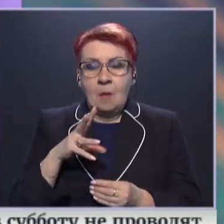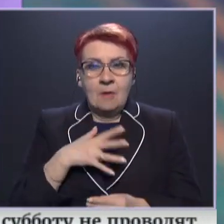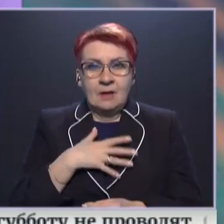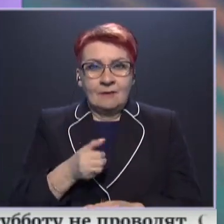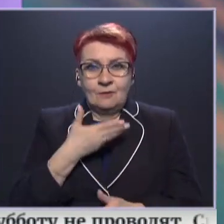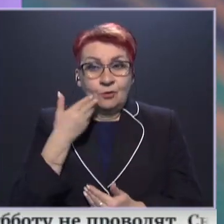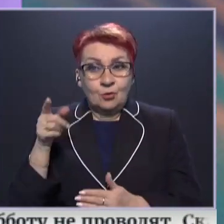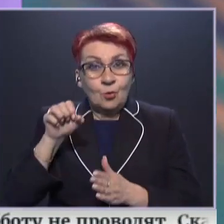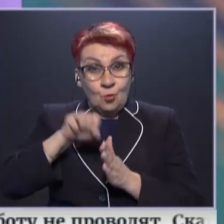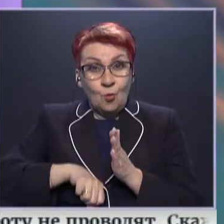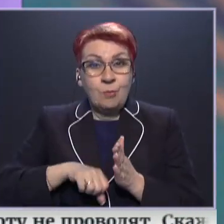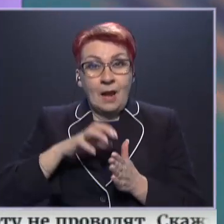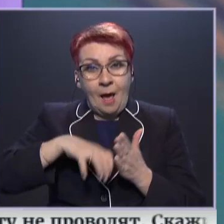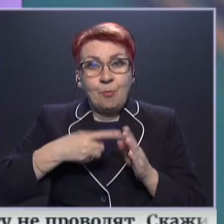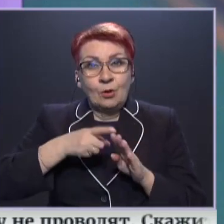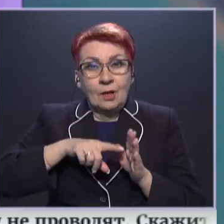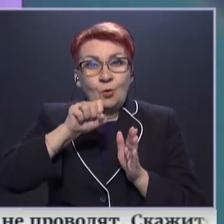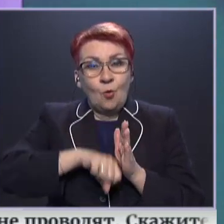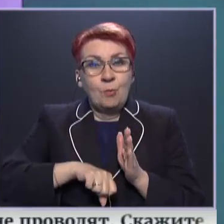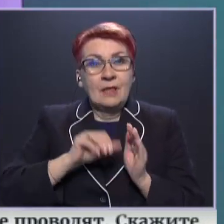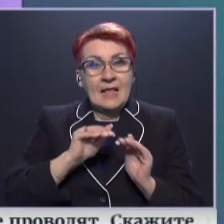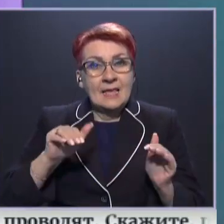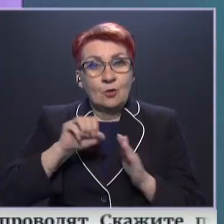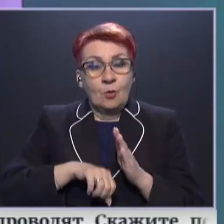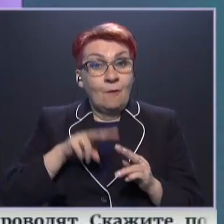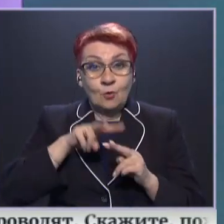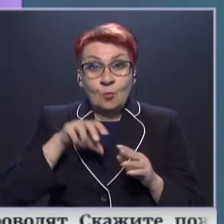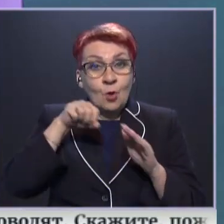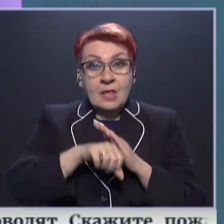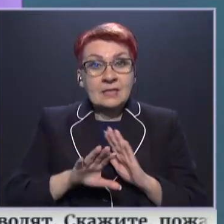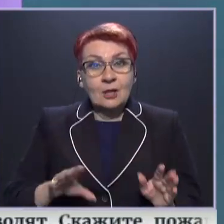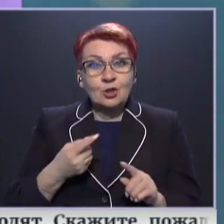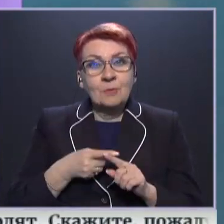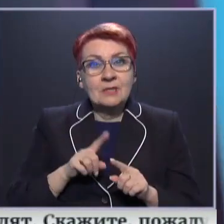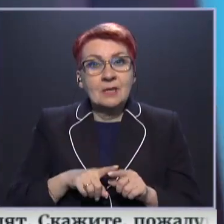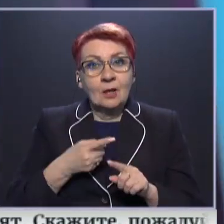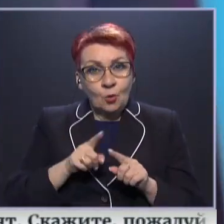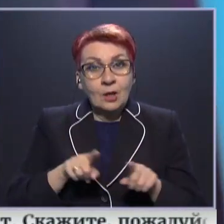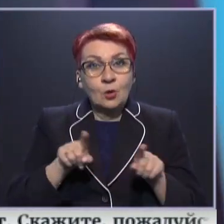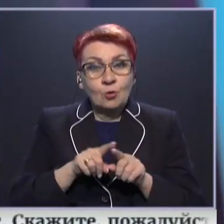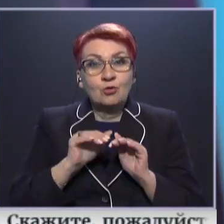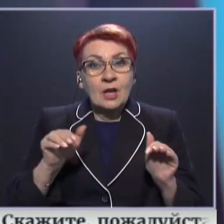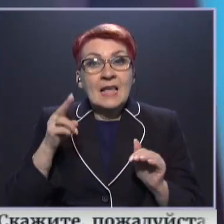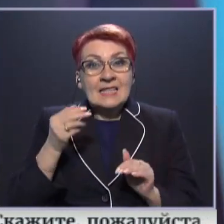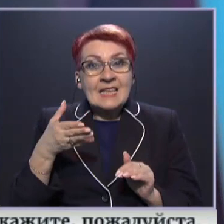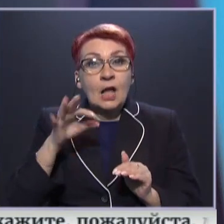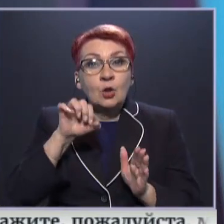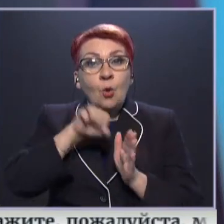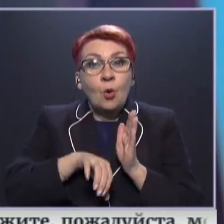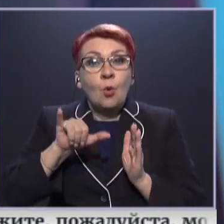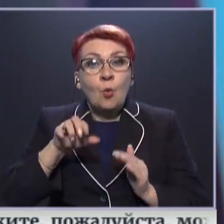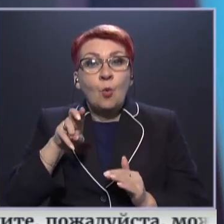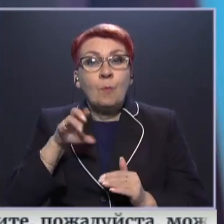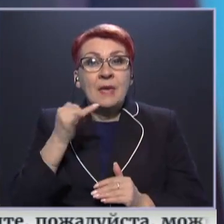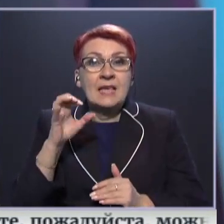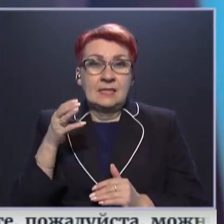возмущаемся этим и не сажаем в тюрьму за это. Да? Но это тоже детоубийство. То есть это